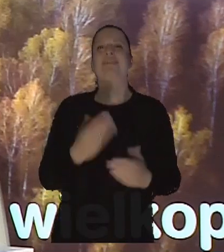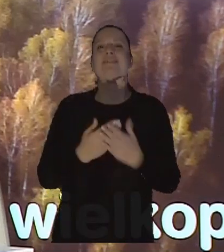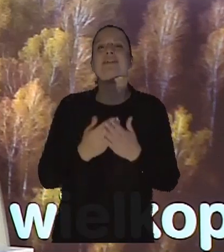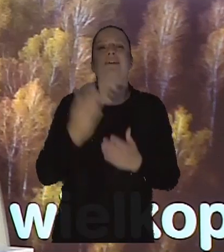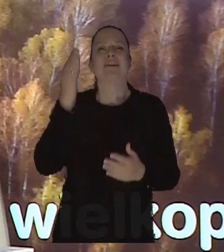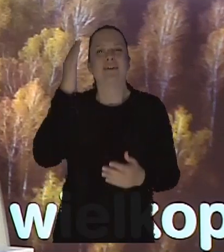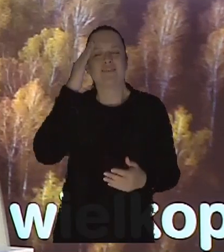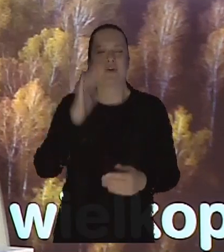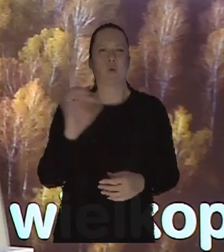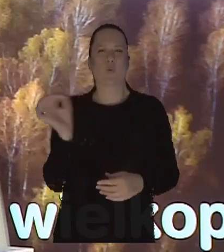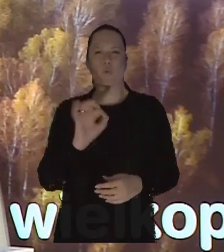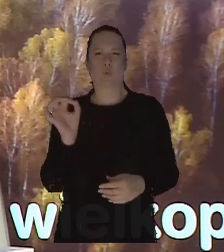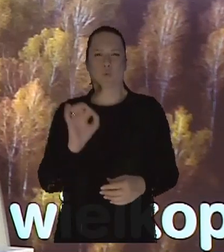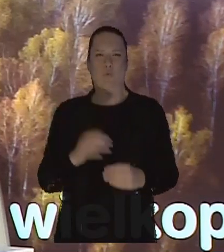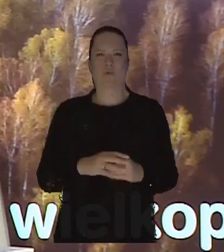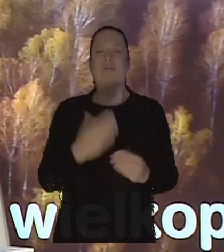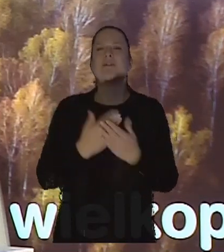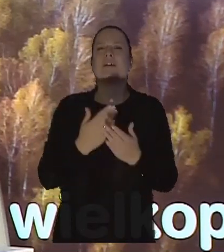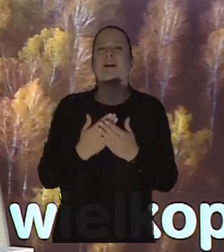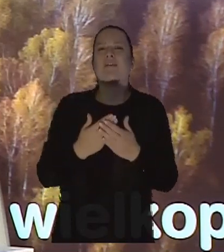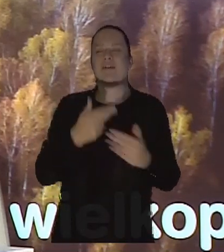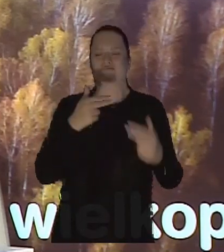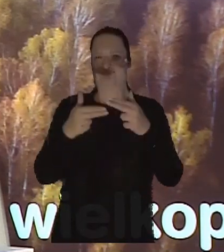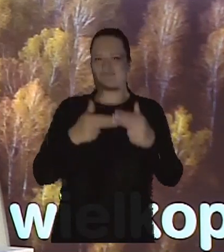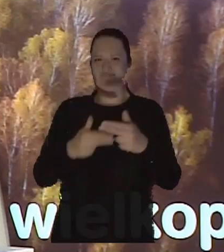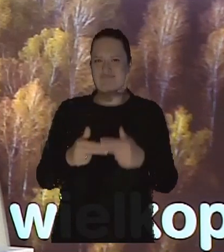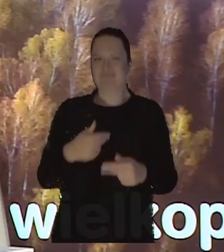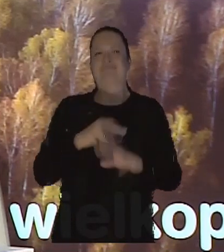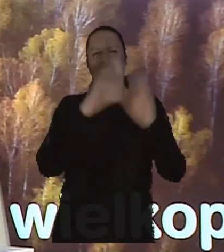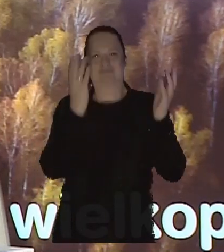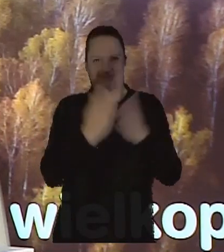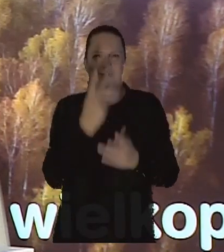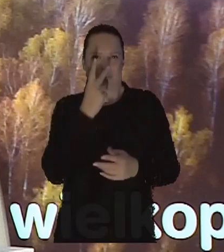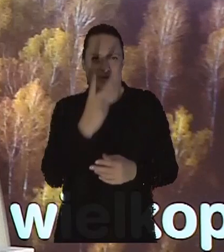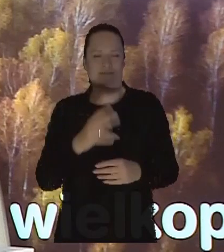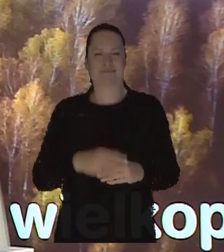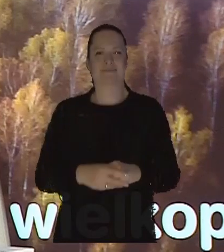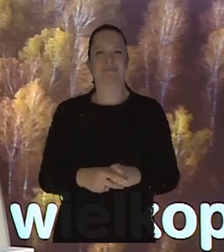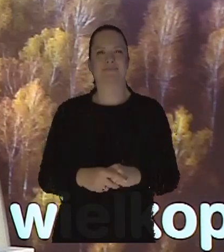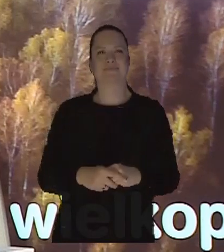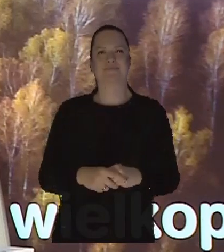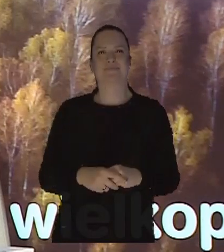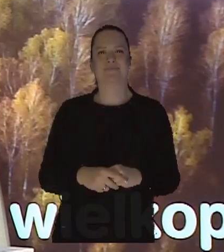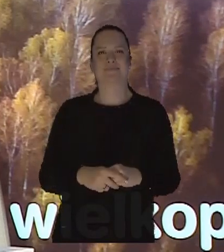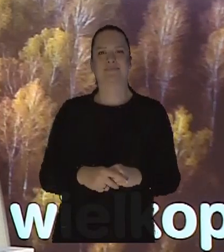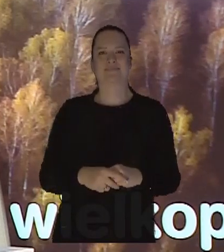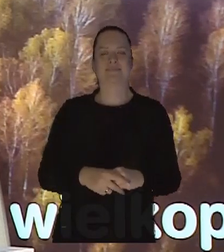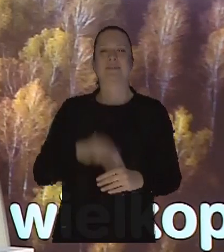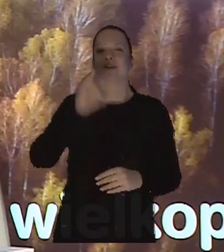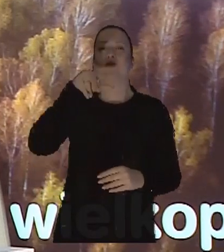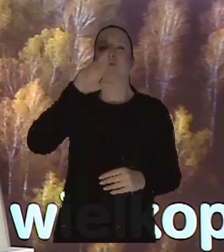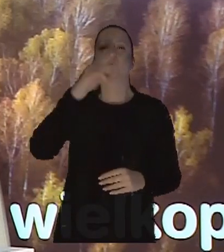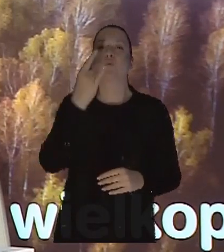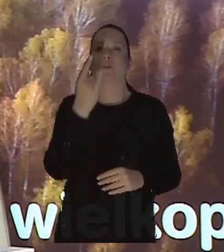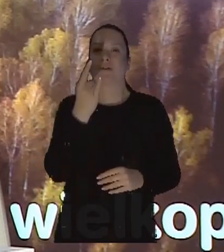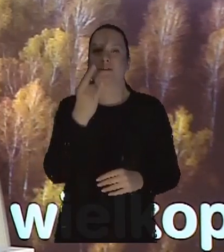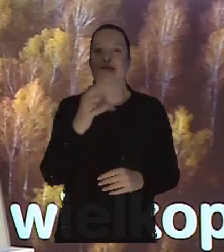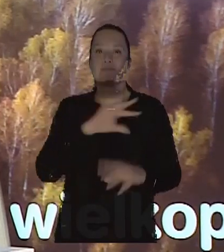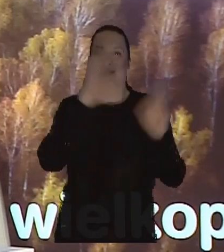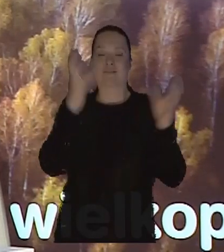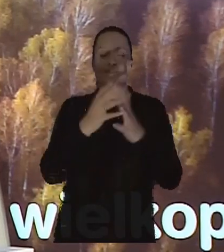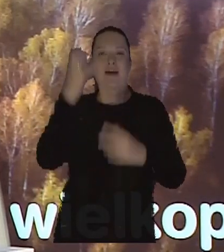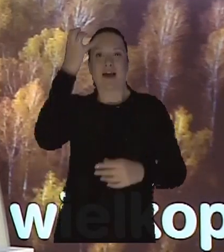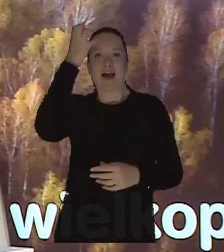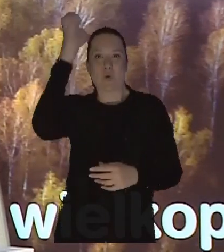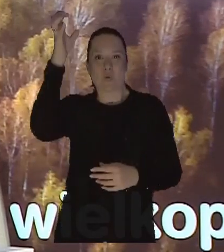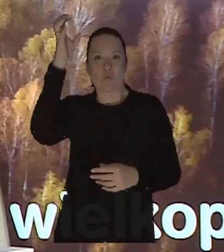jest okrutna i dlaczego jest teoretyczna, zaraz państwo zobaczycie. Dlatego, że jury i autorkami